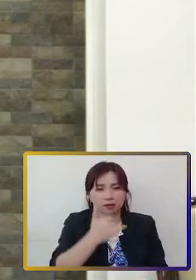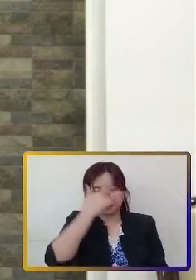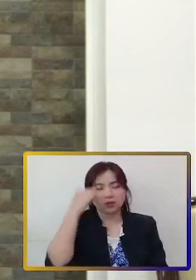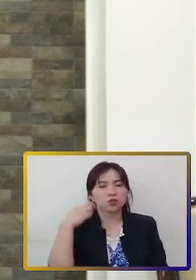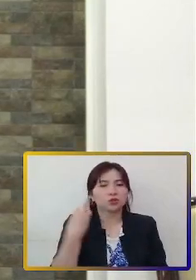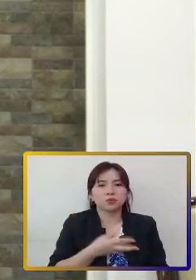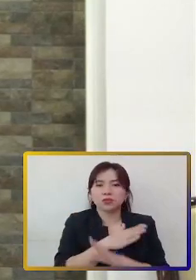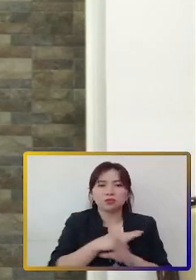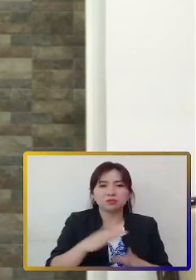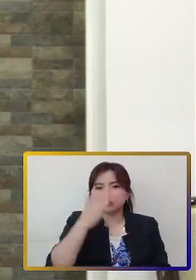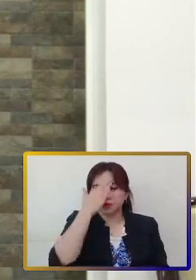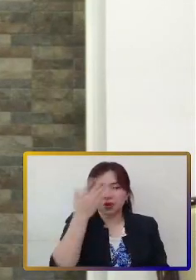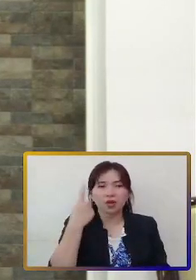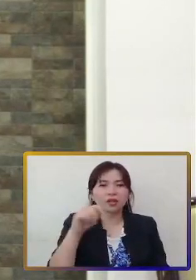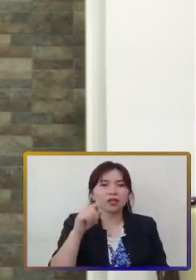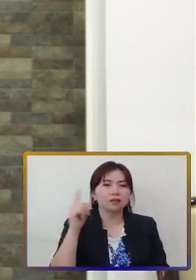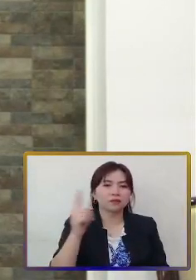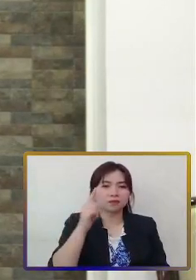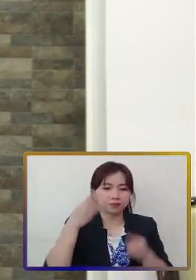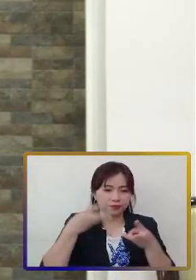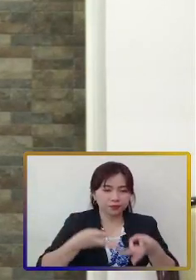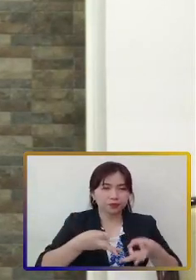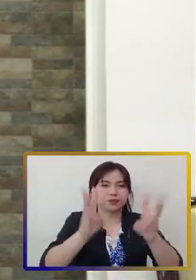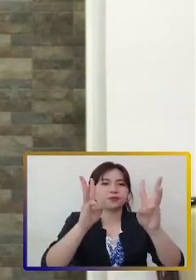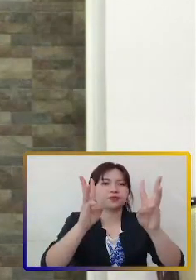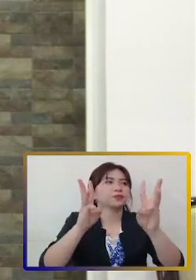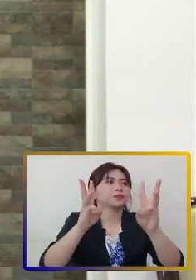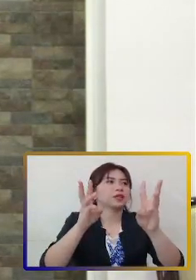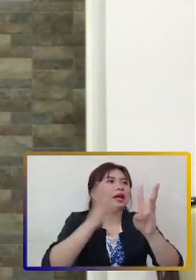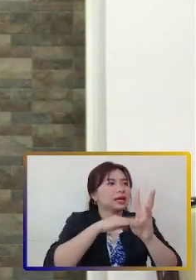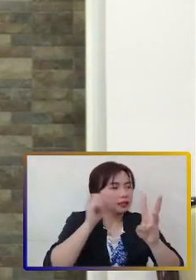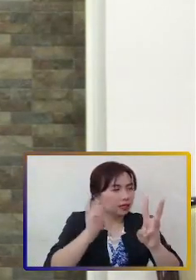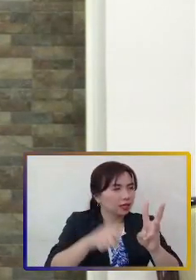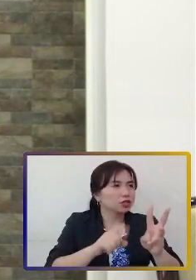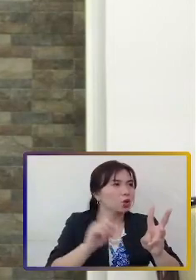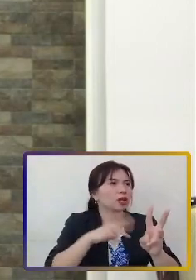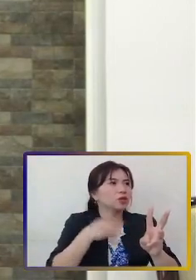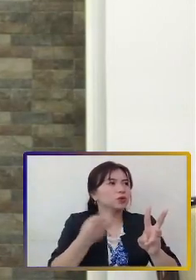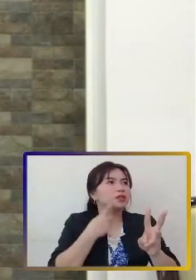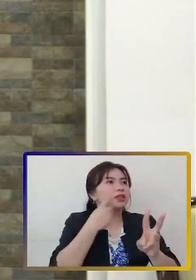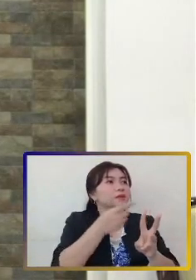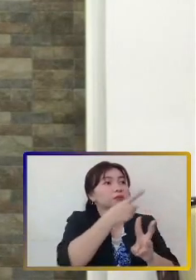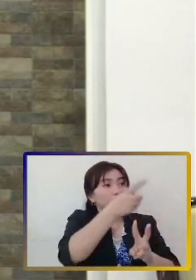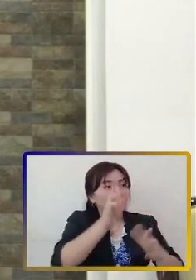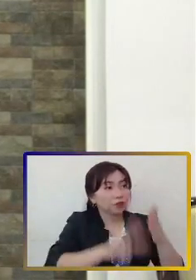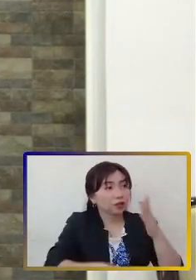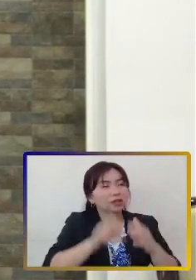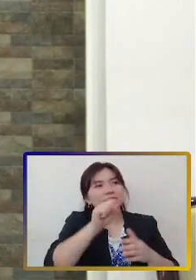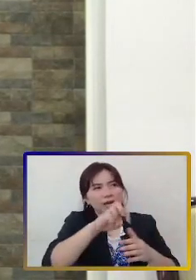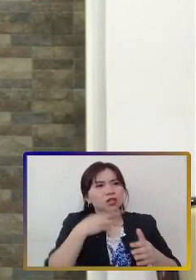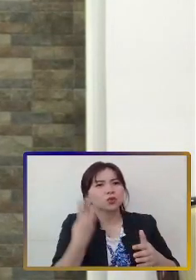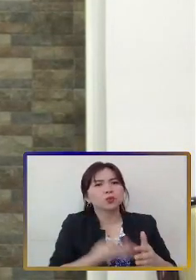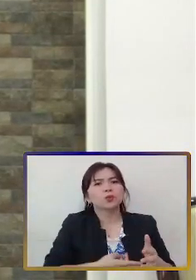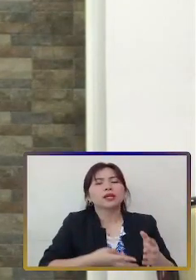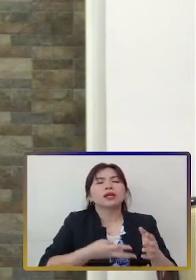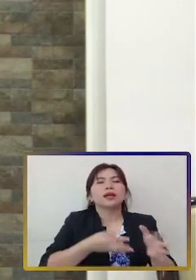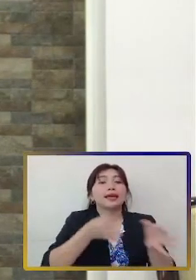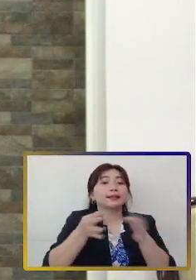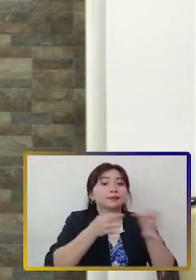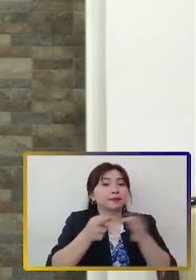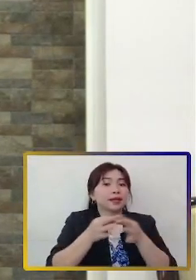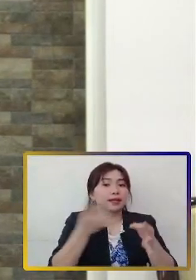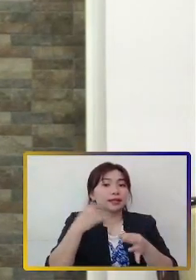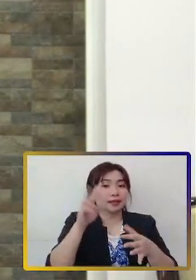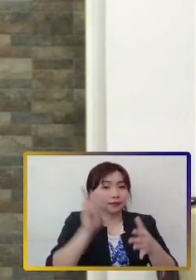the way mga kapatid Yung mga binabanggit ko pong talata sa sa inyo diny natin kinuha natin yung